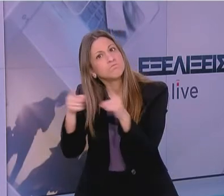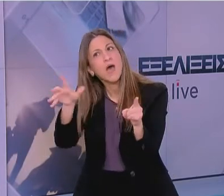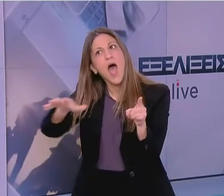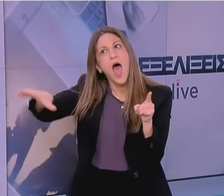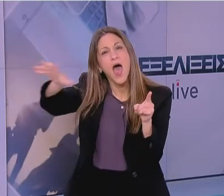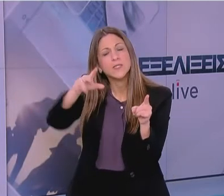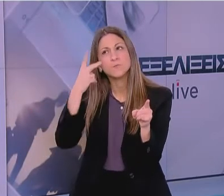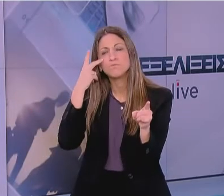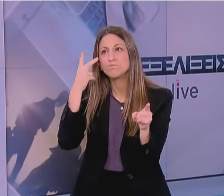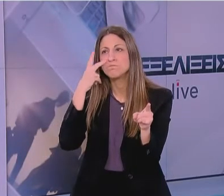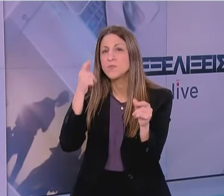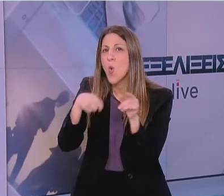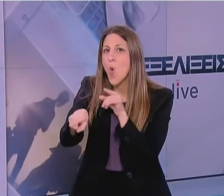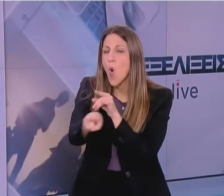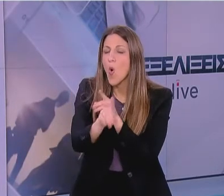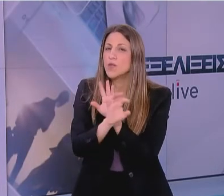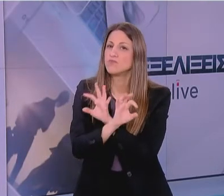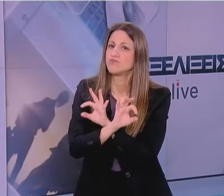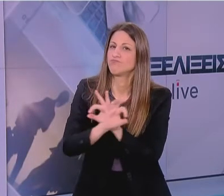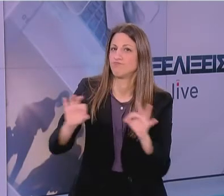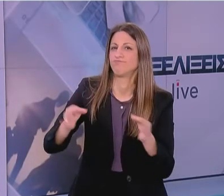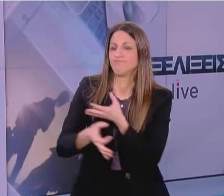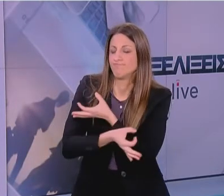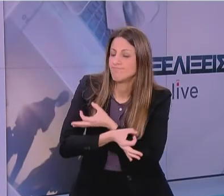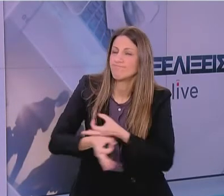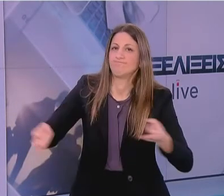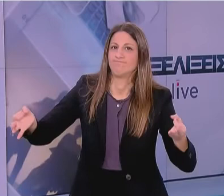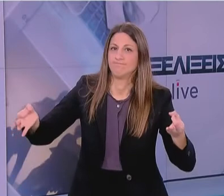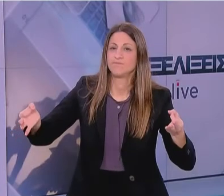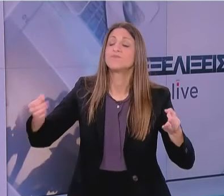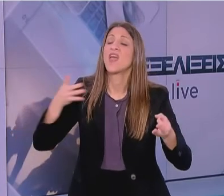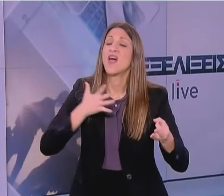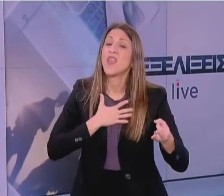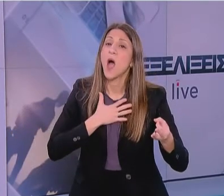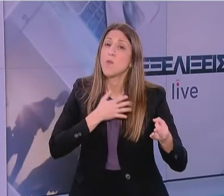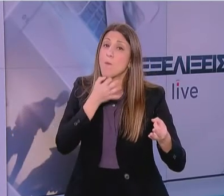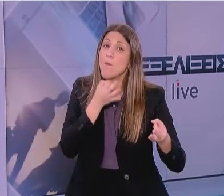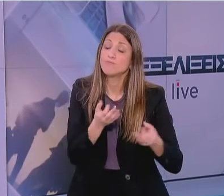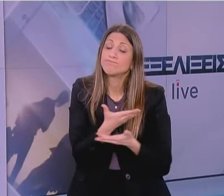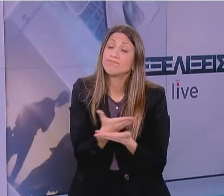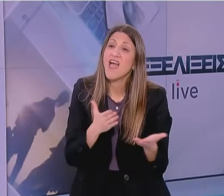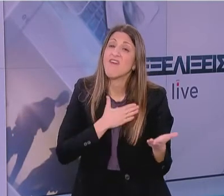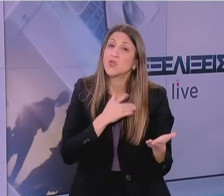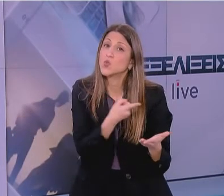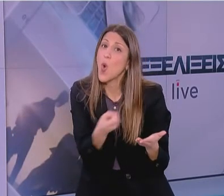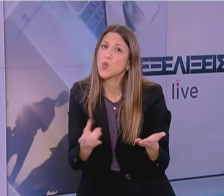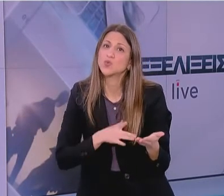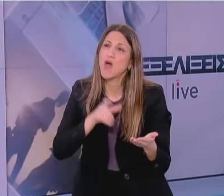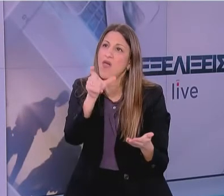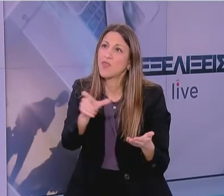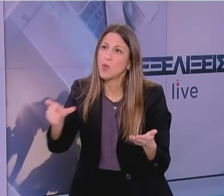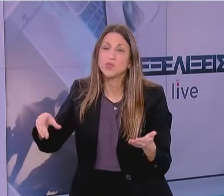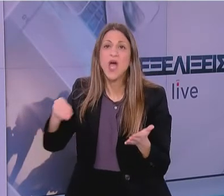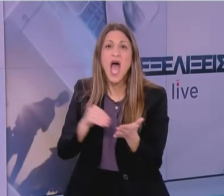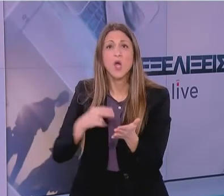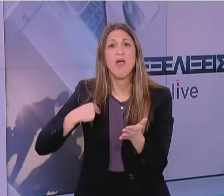όλοι οι εμπλεκόμενοι φορείς συμπεριφέρθηκαν με τρόπο υποδειγματικό. Γι' αυτό και θα θέλαμε να ευχαριστήσουμε και δημόσια τόσο τους κατοίκους όσο και τη Δημοτική